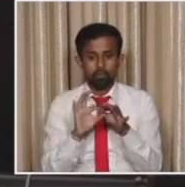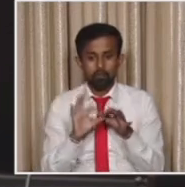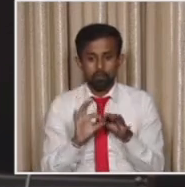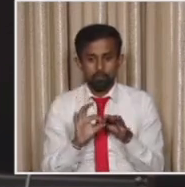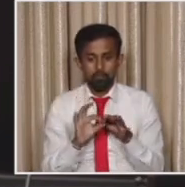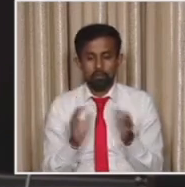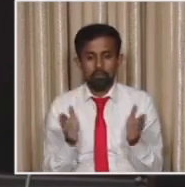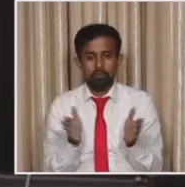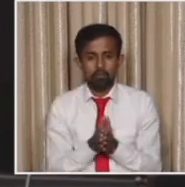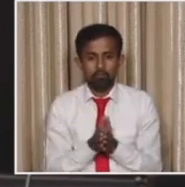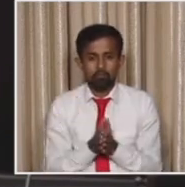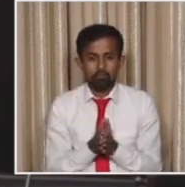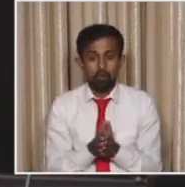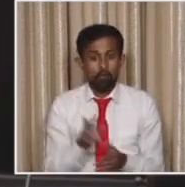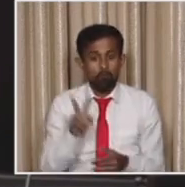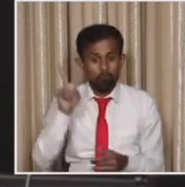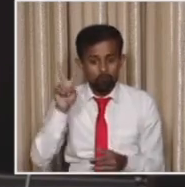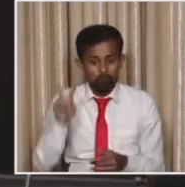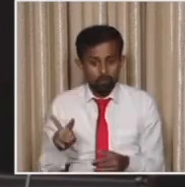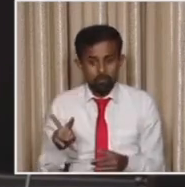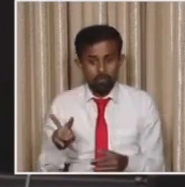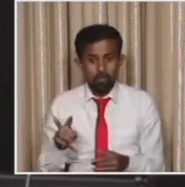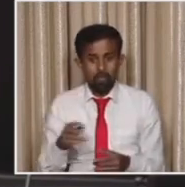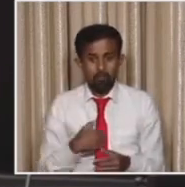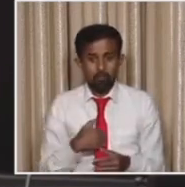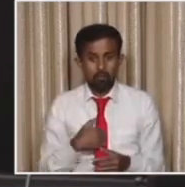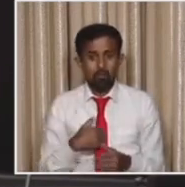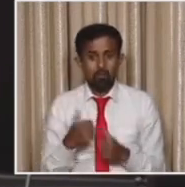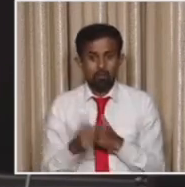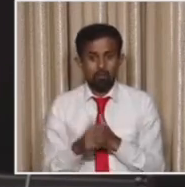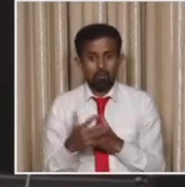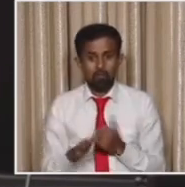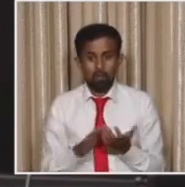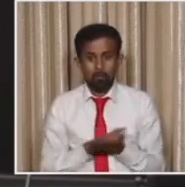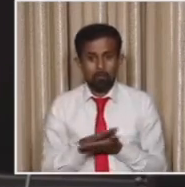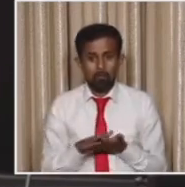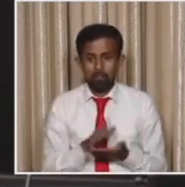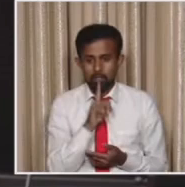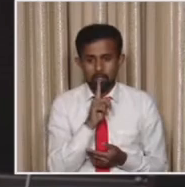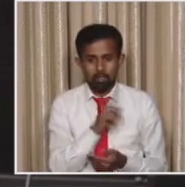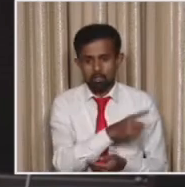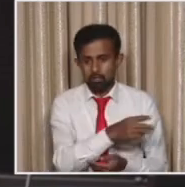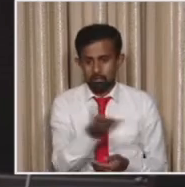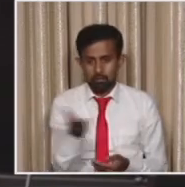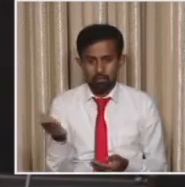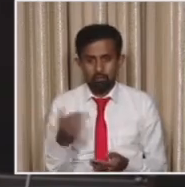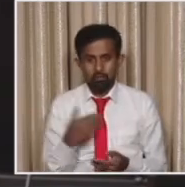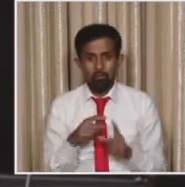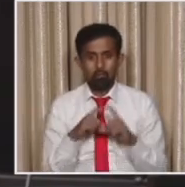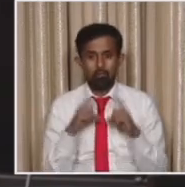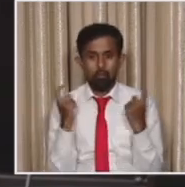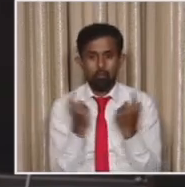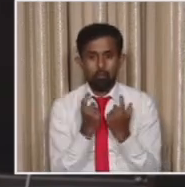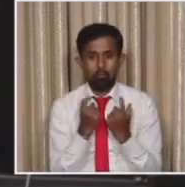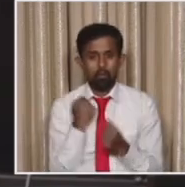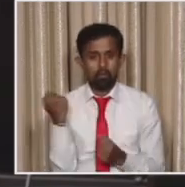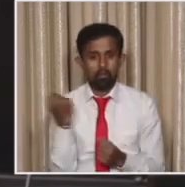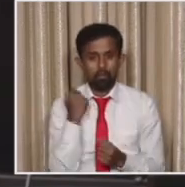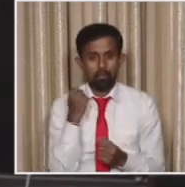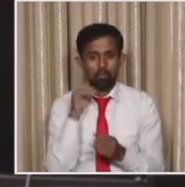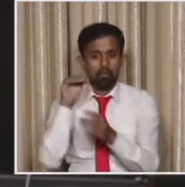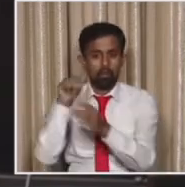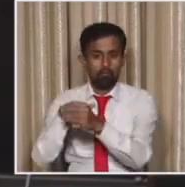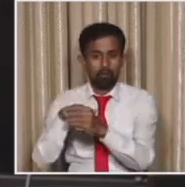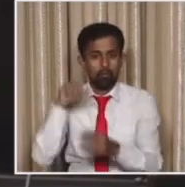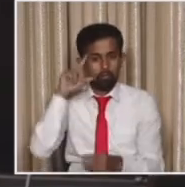සමග විශ්වාසයක් අද අපි කෙරෙහි ගොඩනැගිලා තියෙනවා. ඒක පැහැදිලිව කියන්න ඕනේ. මම පොදු රාජ්‍ය මණ්ඩලයේ සමුළුවට ගියාම ඒ වගේම